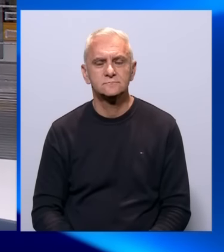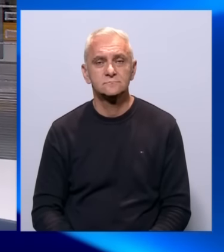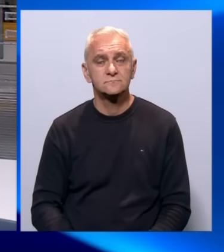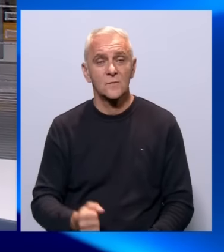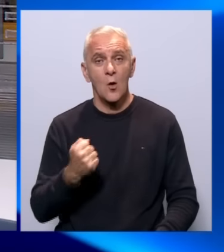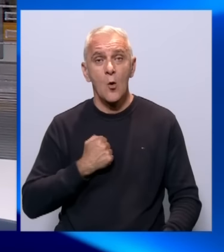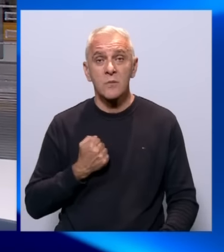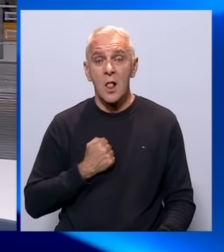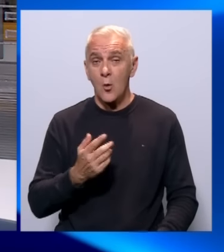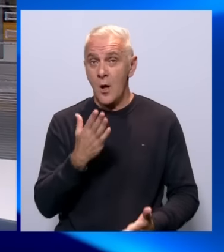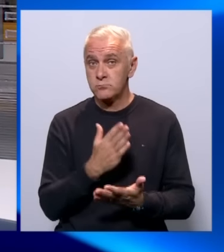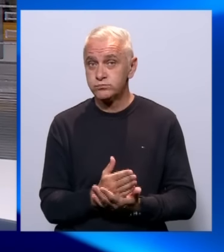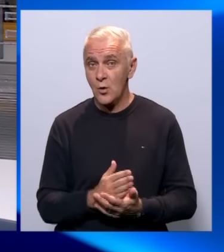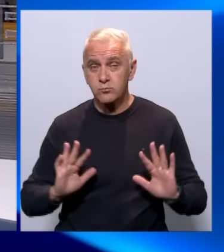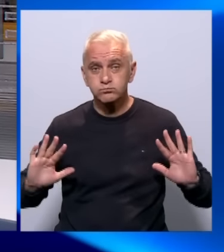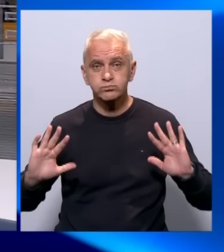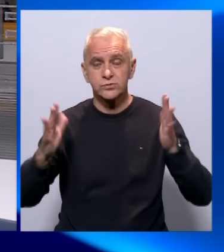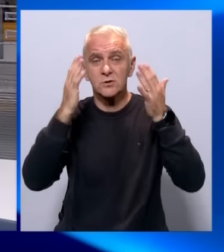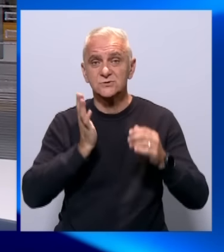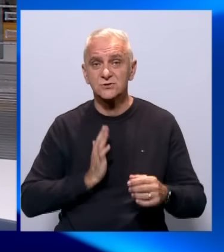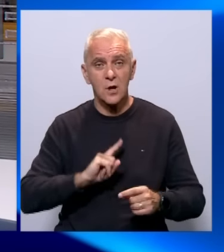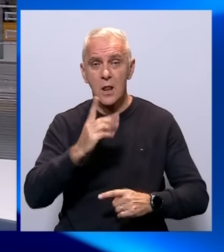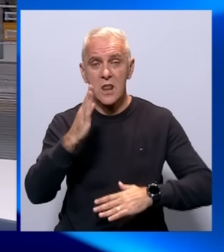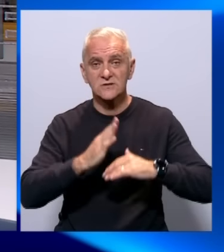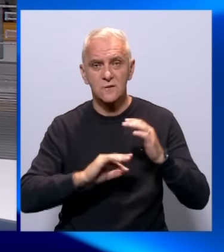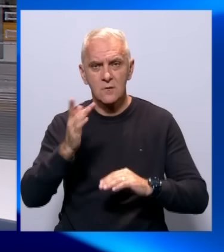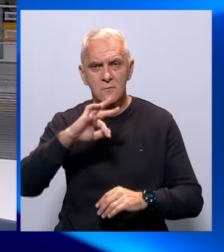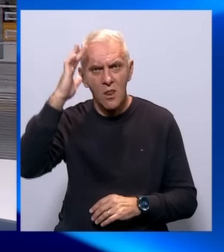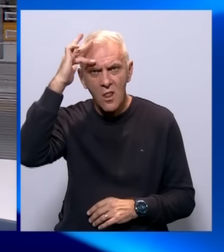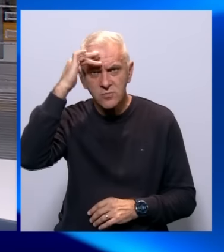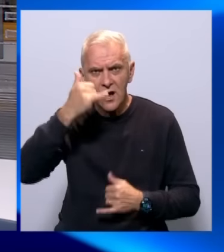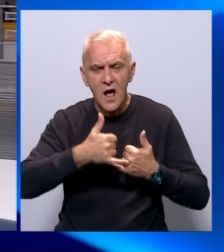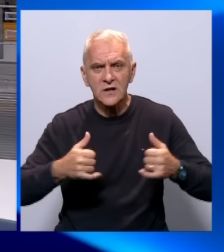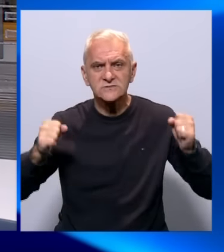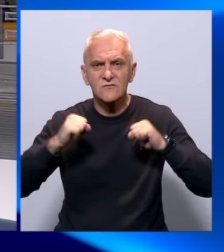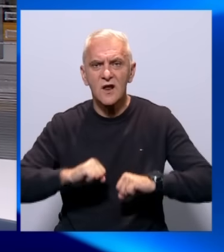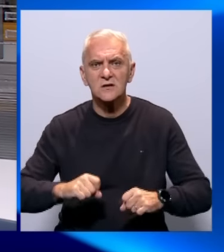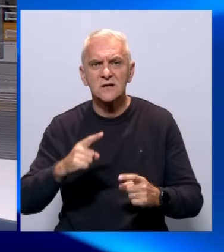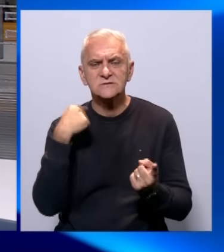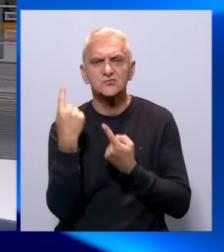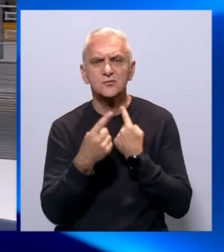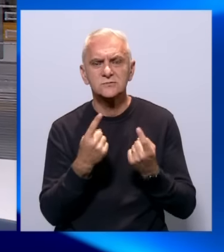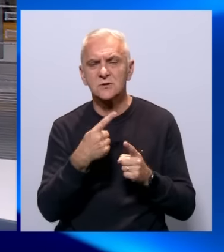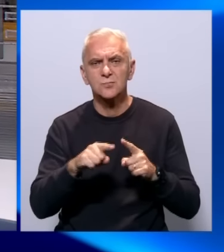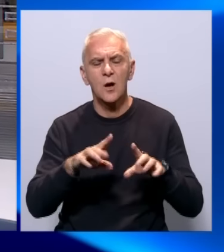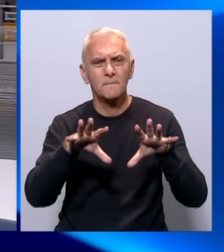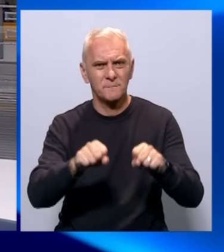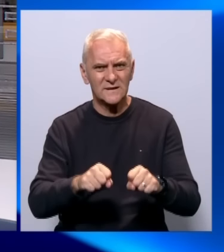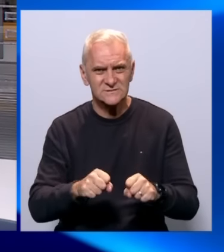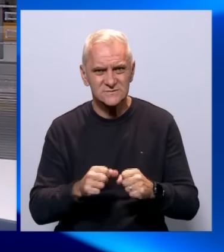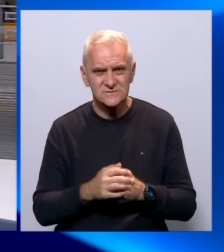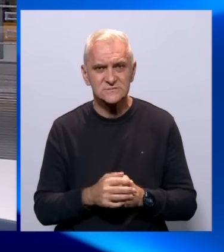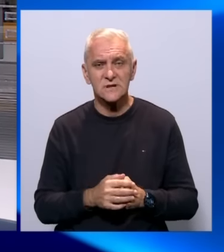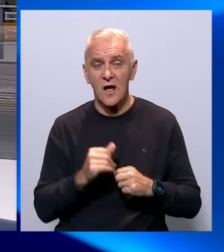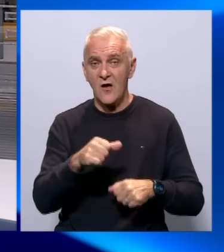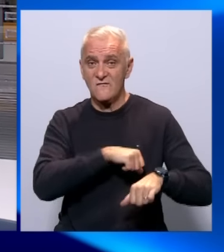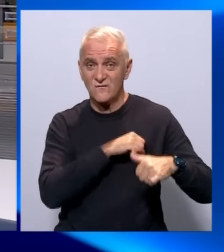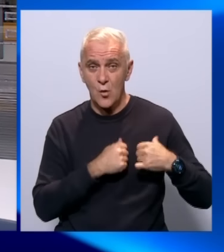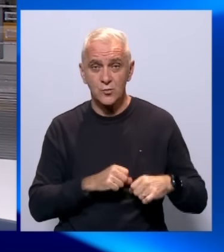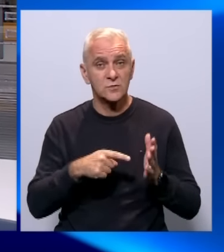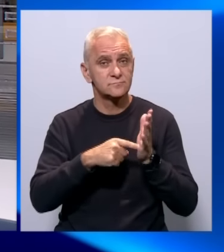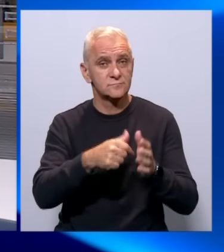U Banja Luci je održan protest građana nezadovoljnih nebrigom gradskih vlasti za stanje u azilu za pse. Okupljeni volonteri